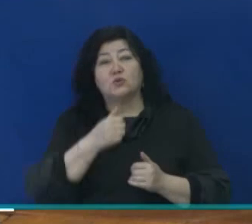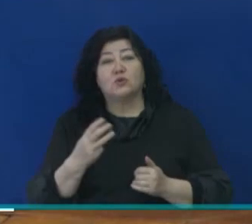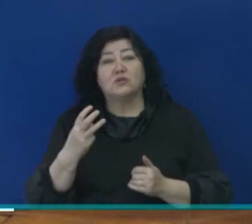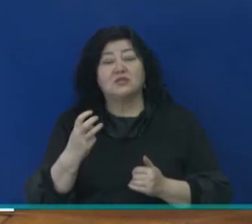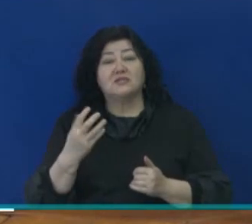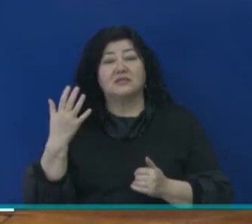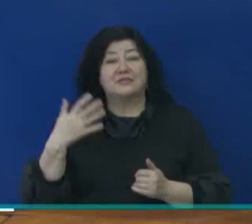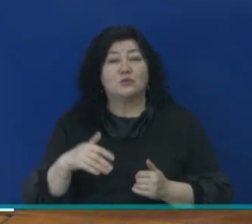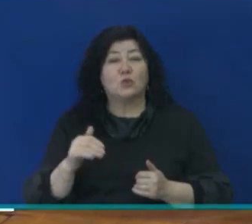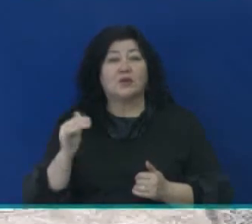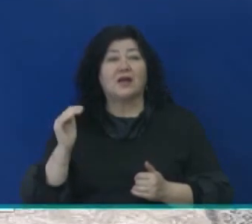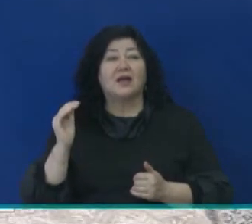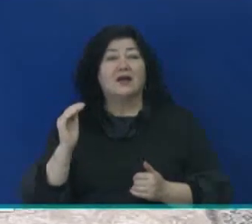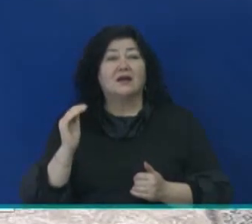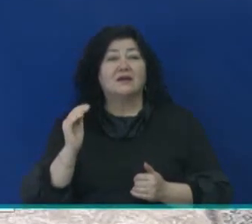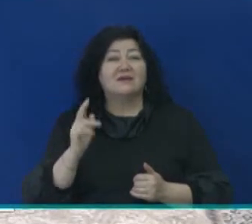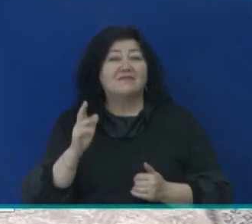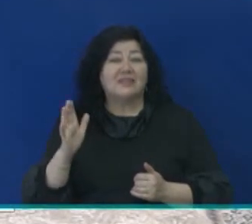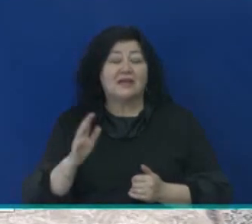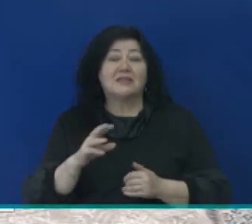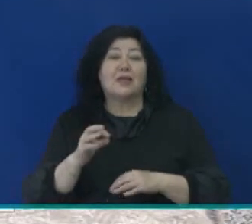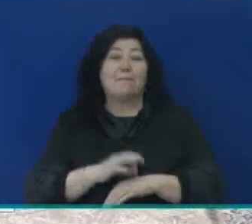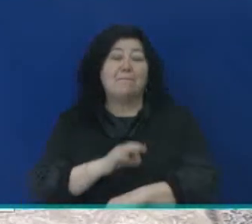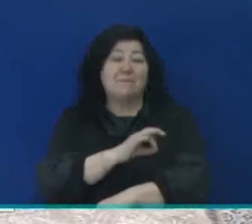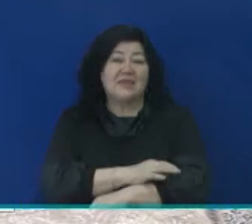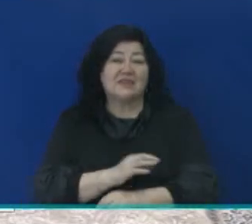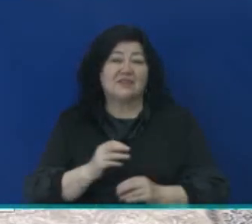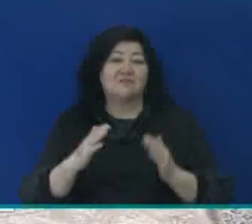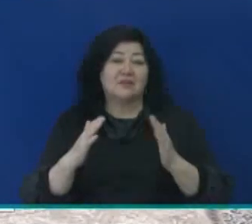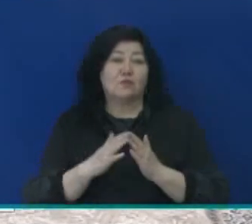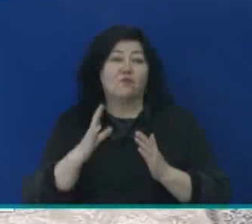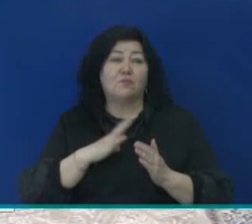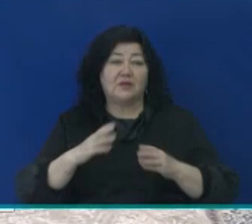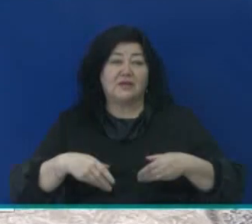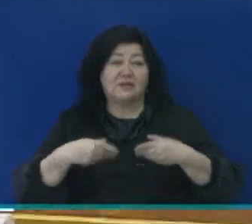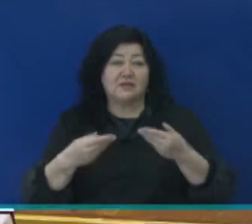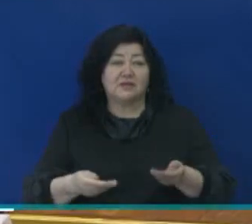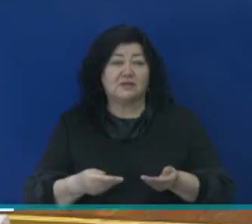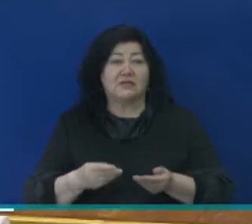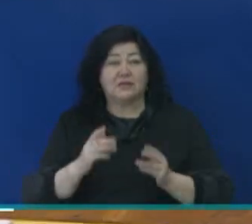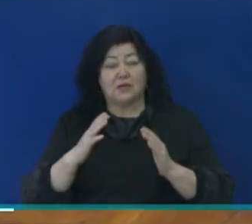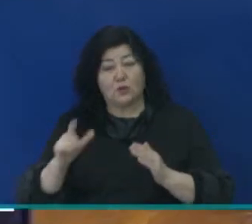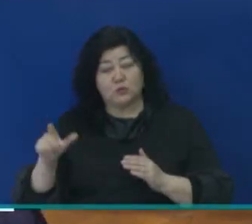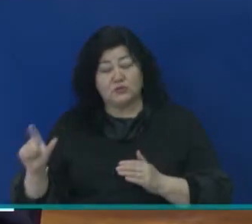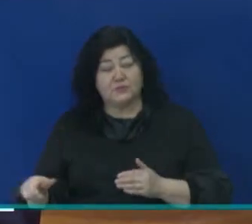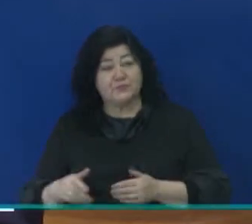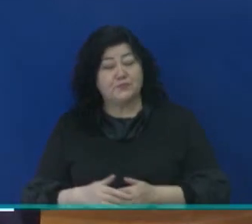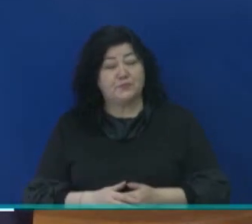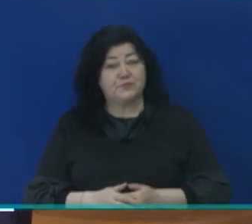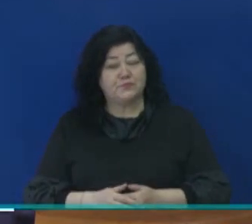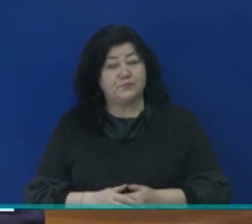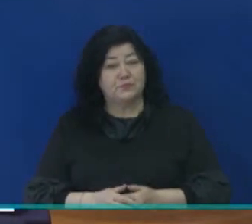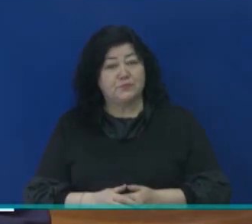мың шаршы метрден астам тұрғын үй пайдалануға берілді. Аудан үлесі 2337 шаршы метр. Қасым Жомарт Кемелұлы